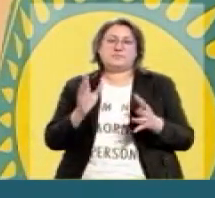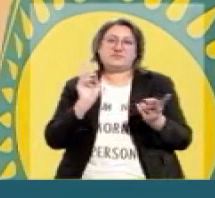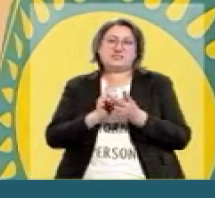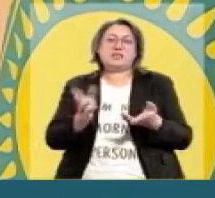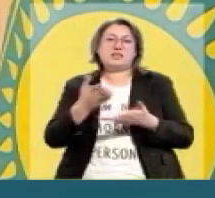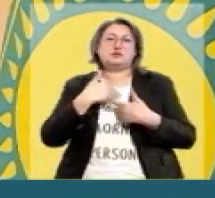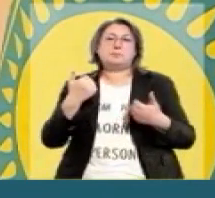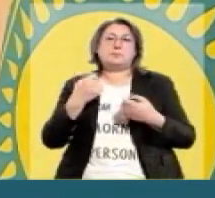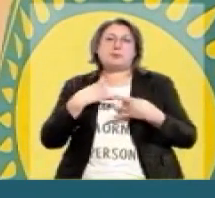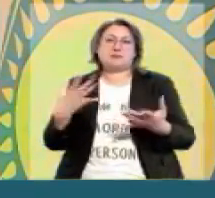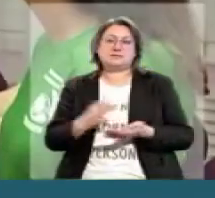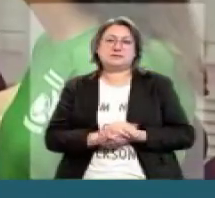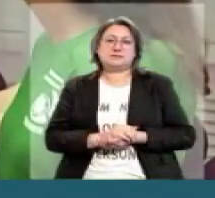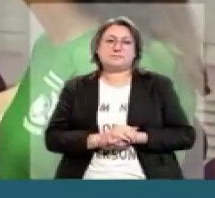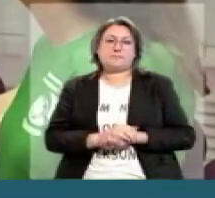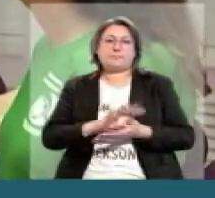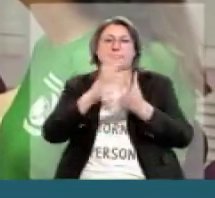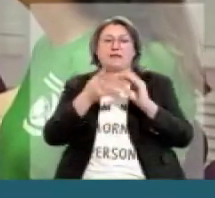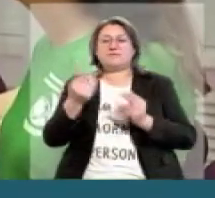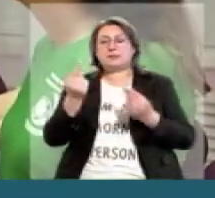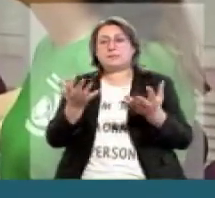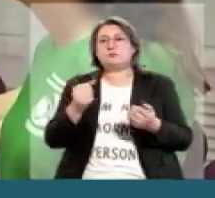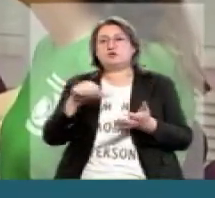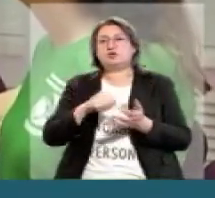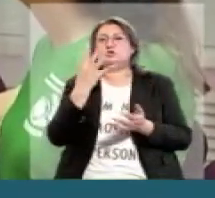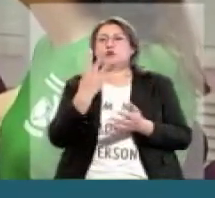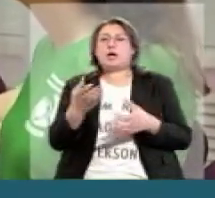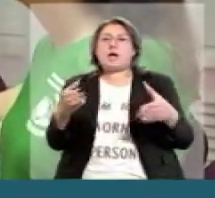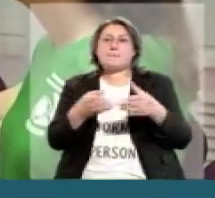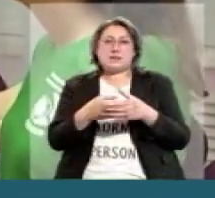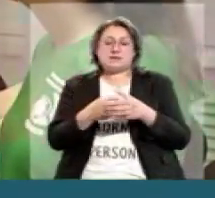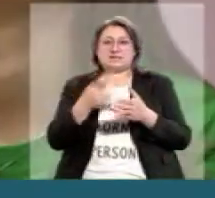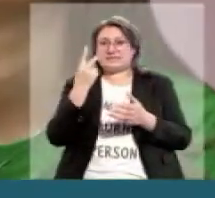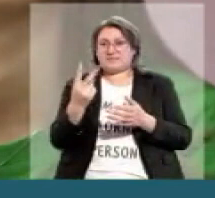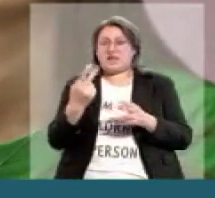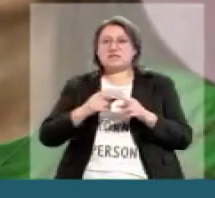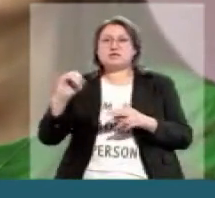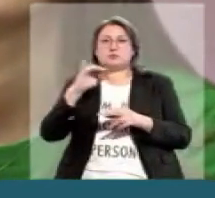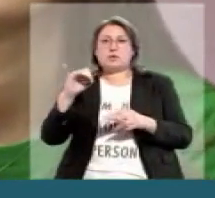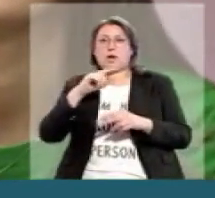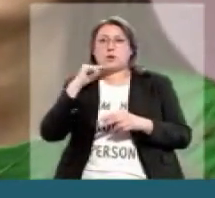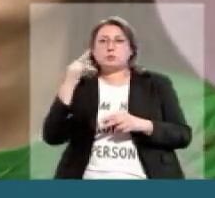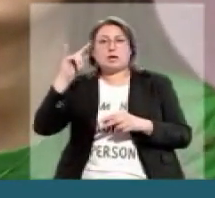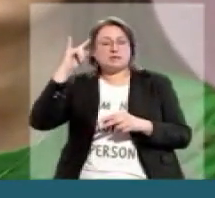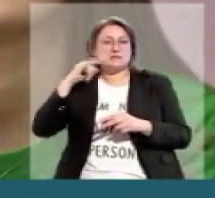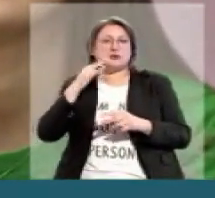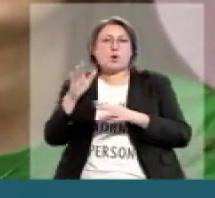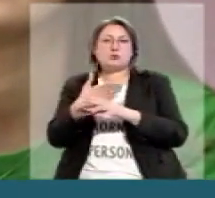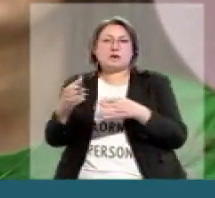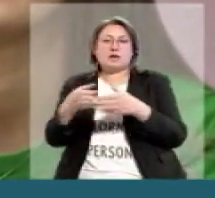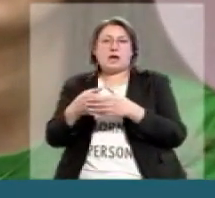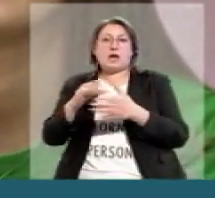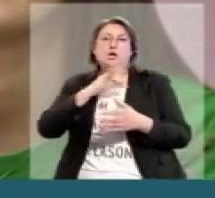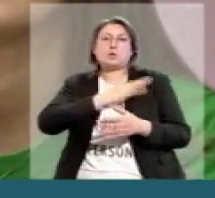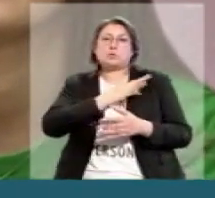наш праздник, День Республики. Всего в игре приняли участие 4 команды, 2 из которых историки из русского и казахского отделений,